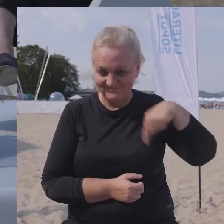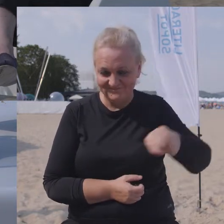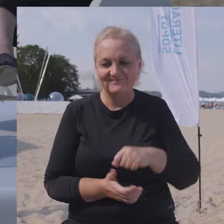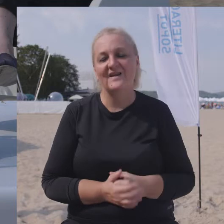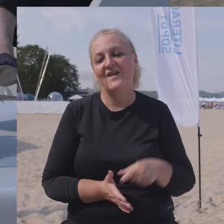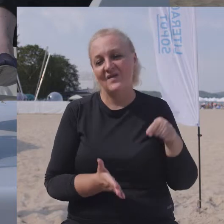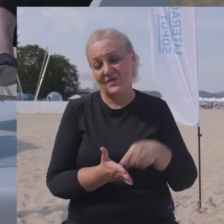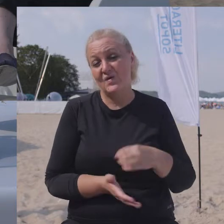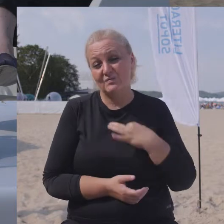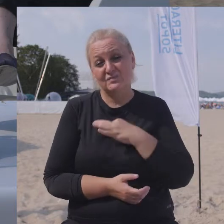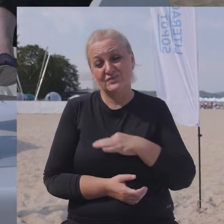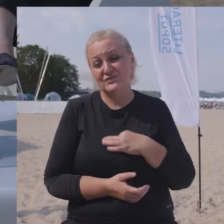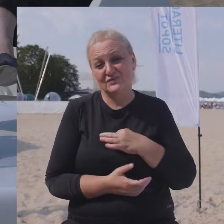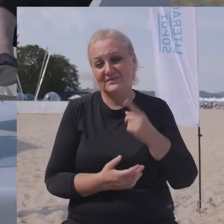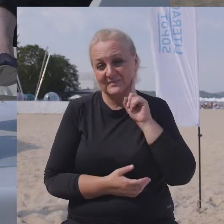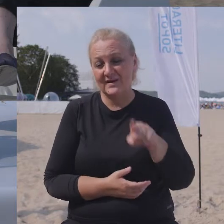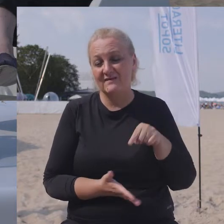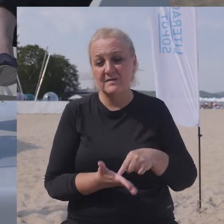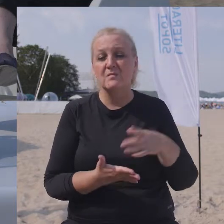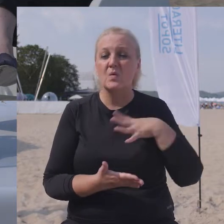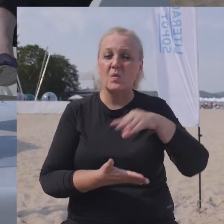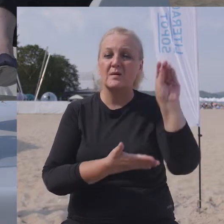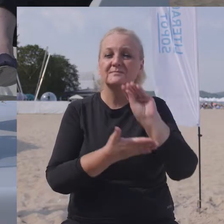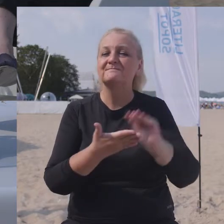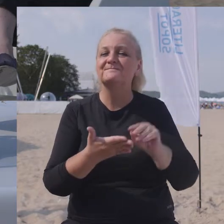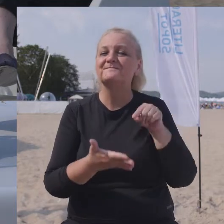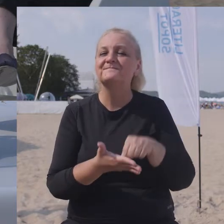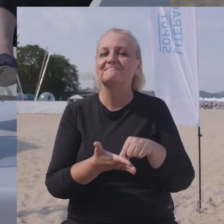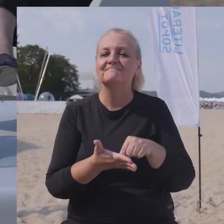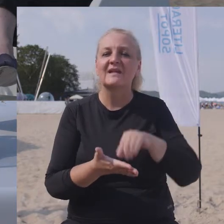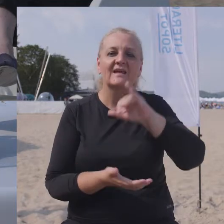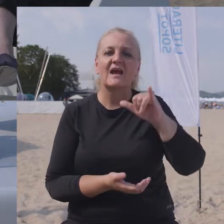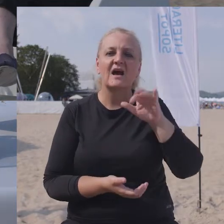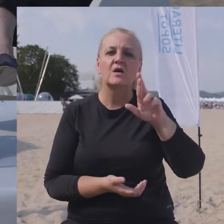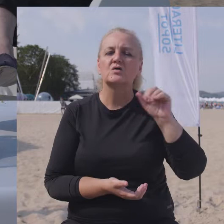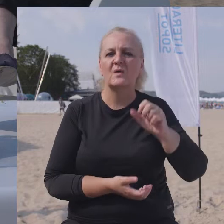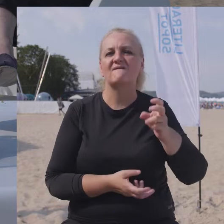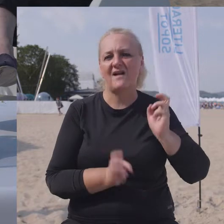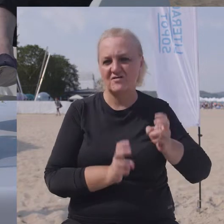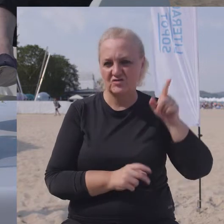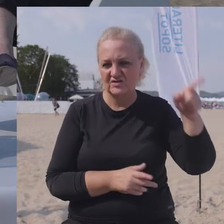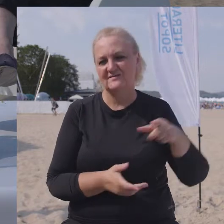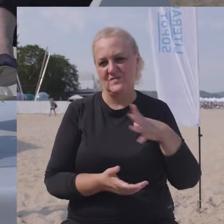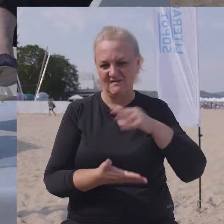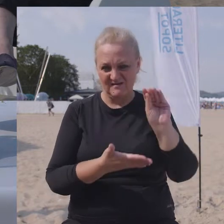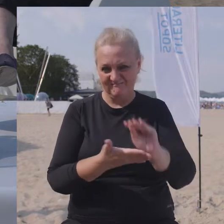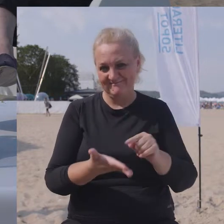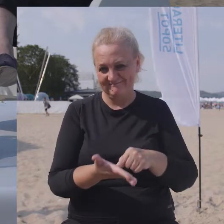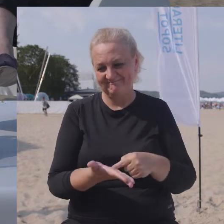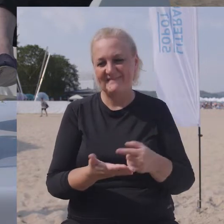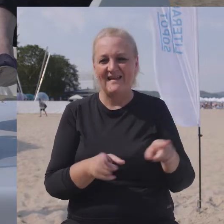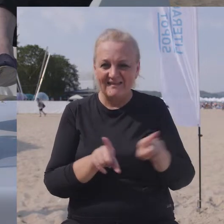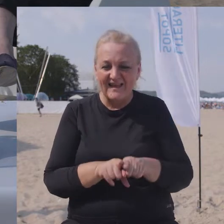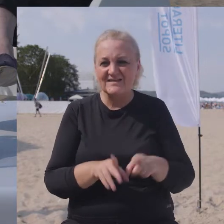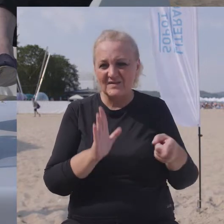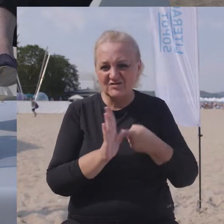jakby przykra puenta została napisana przez Jarosława Kaczyńskiego, ale myślę też, że niestety